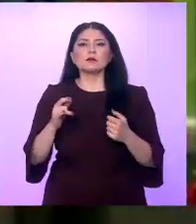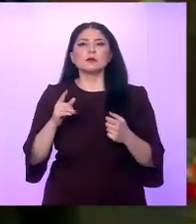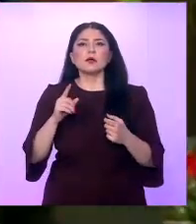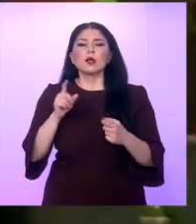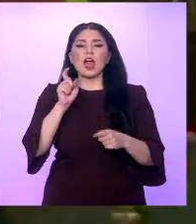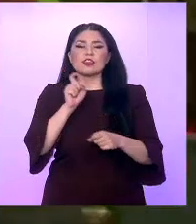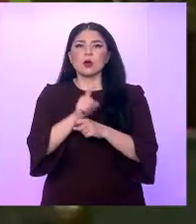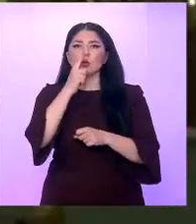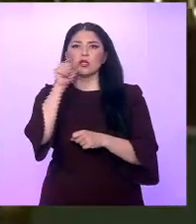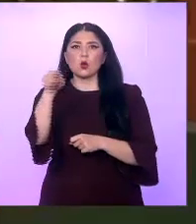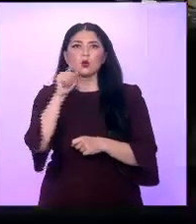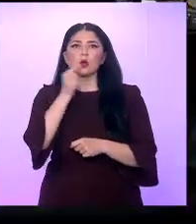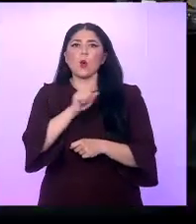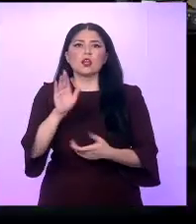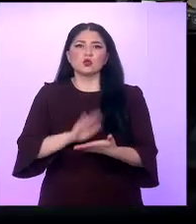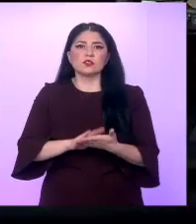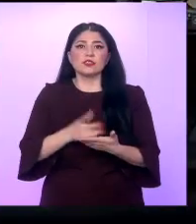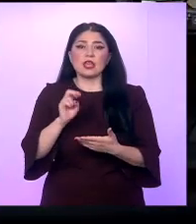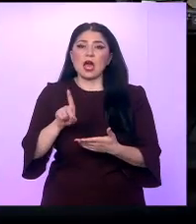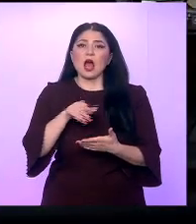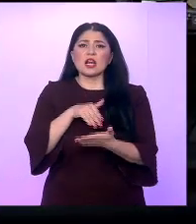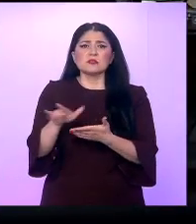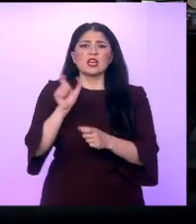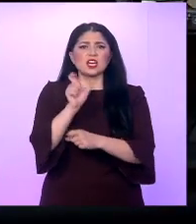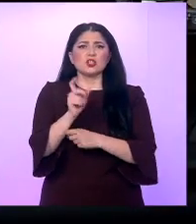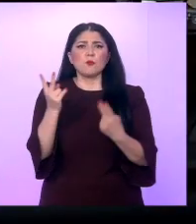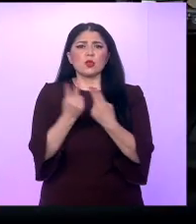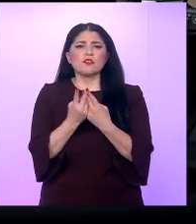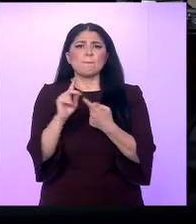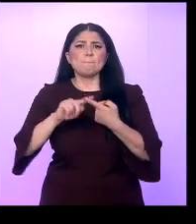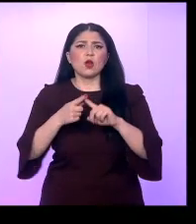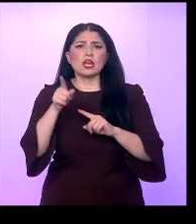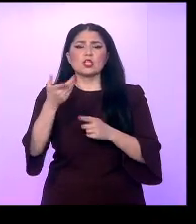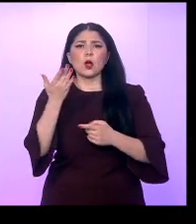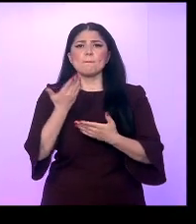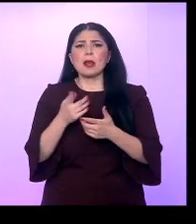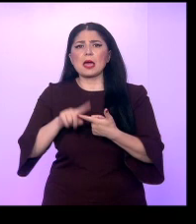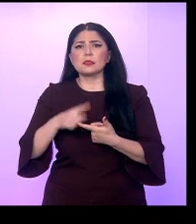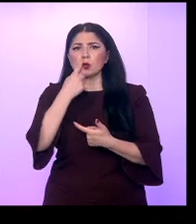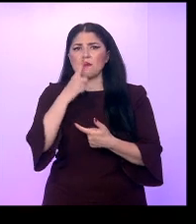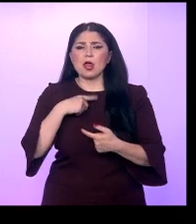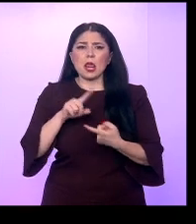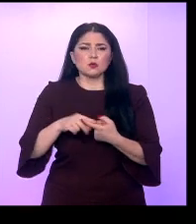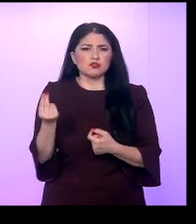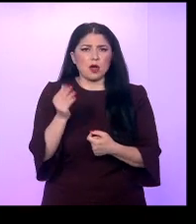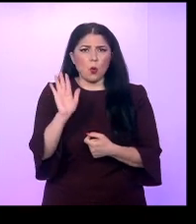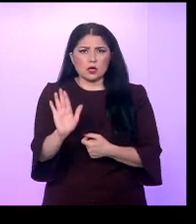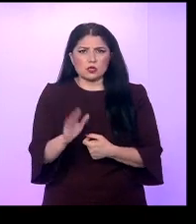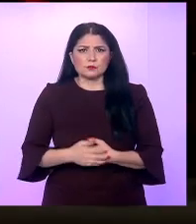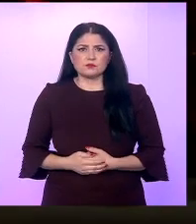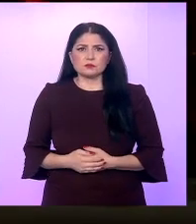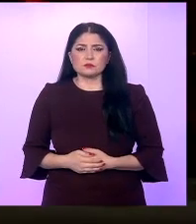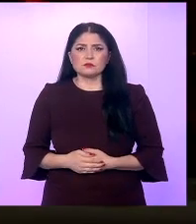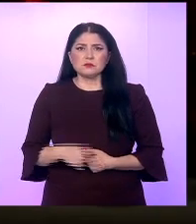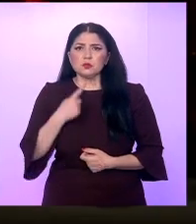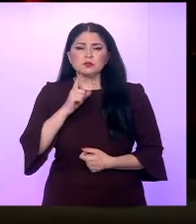care a spus că nu are nicio justificare. Dar a respins criticile potrivit cărora politica sa față de Rusia ar avea de-a face cu asta. Departe de